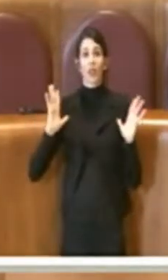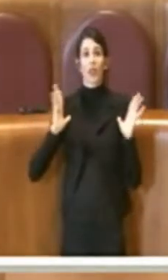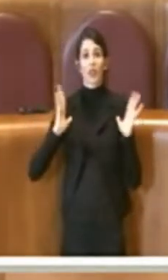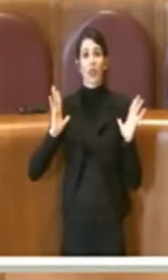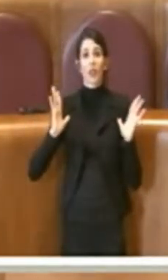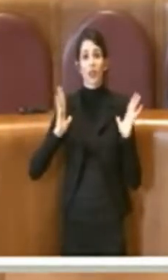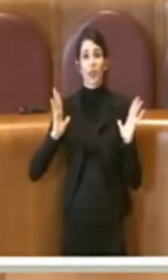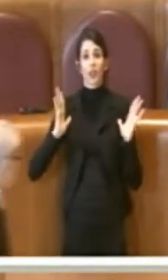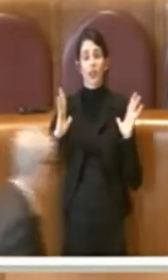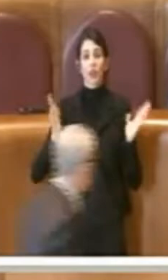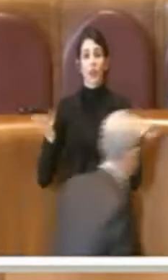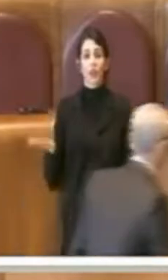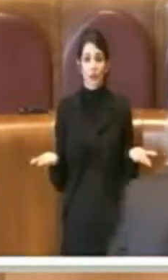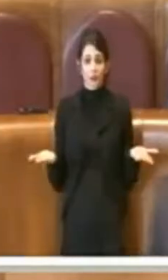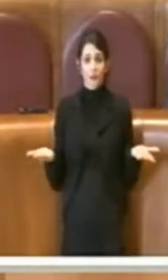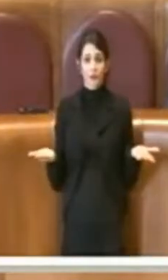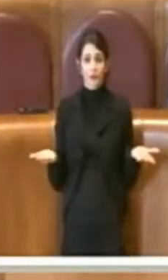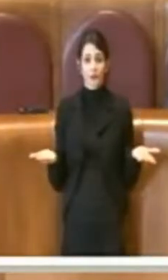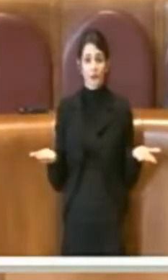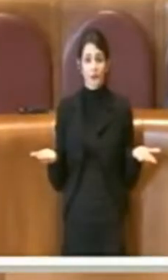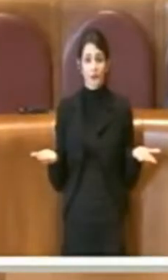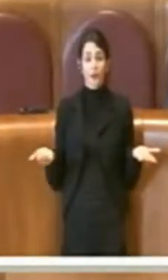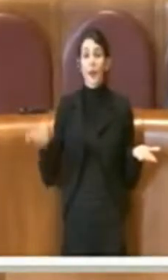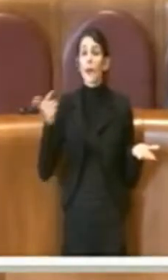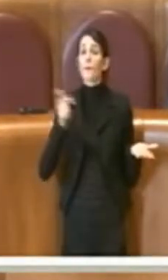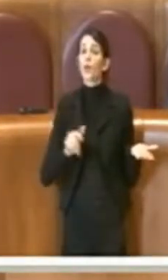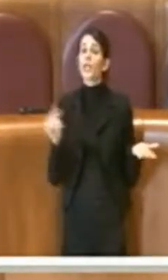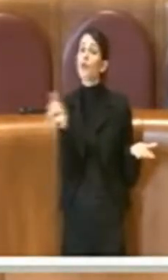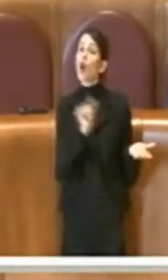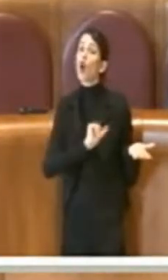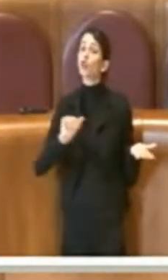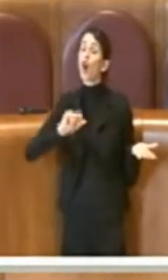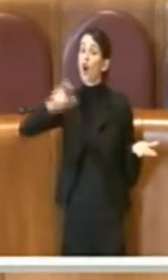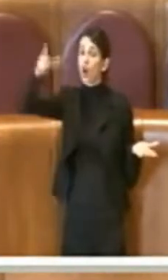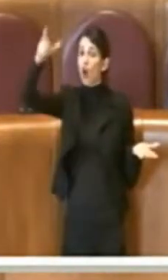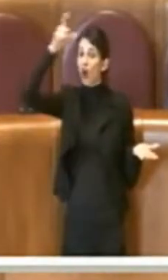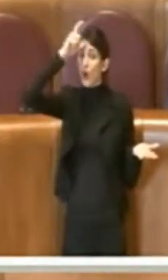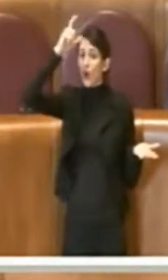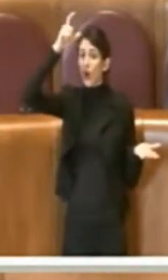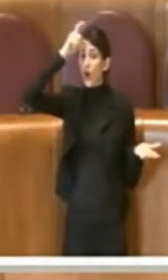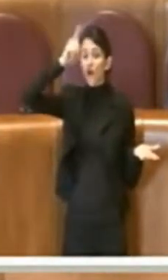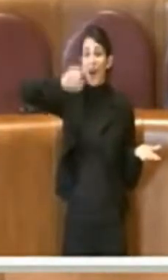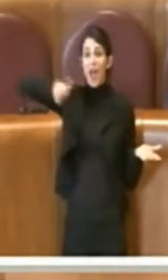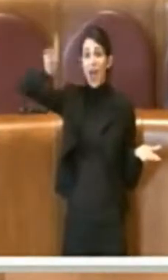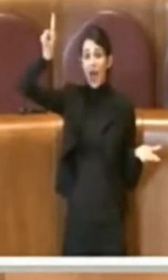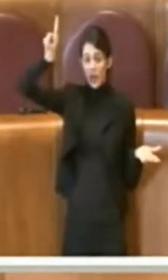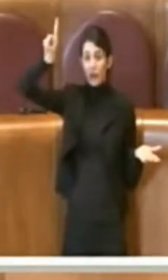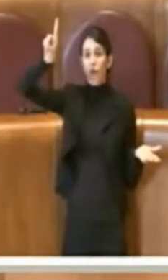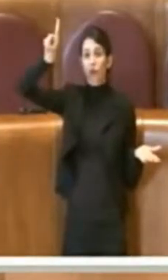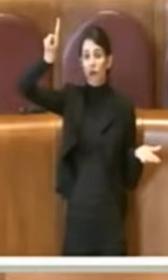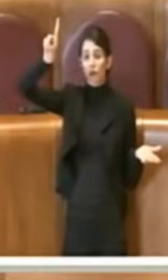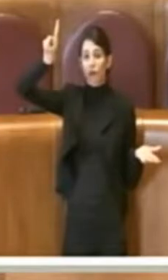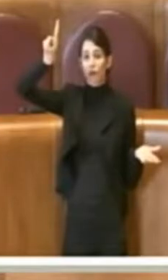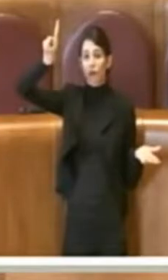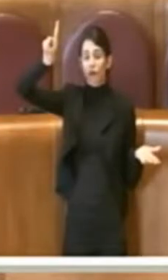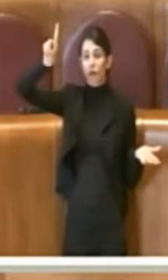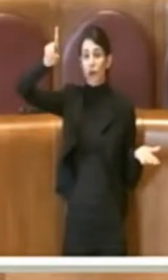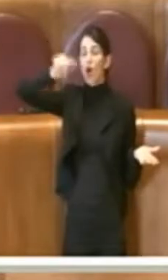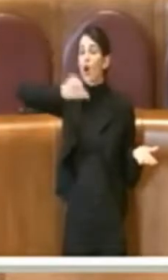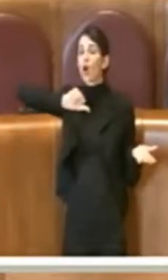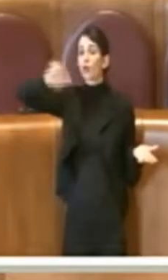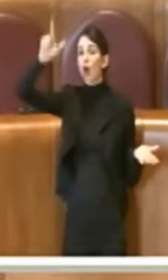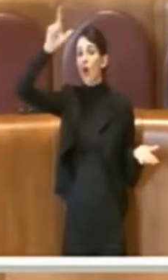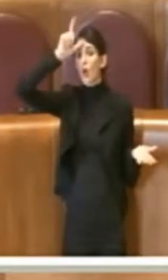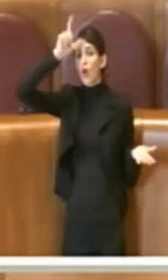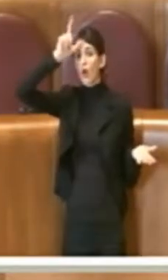Perché è solo ai piani alti che un fenomeno così esteso, come quello appunto dell'emergenza abitativa a Roma Capitale, che